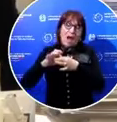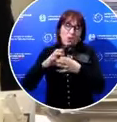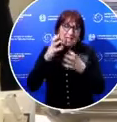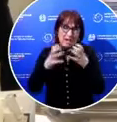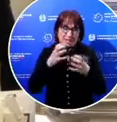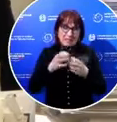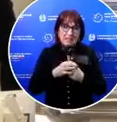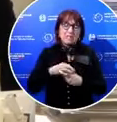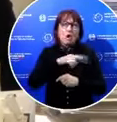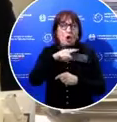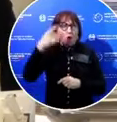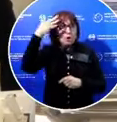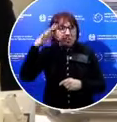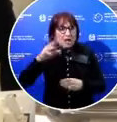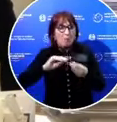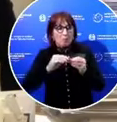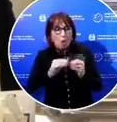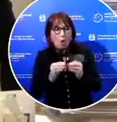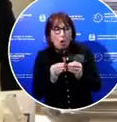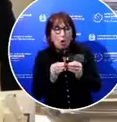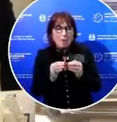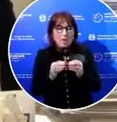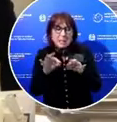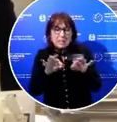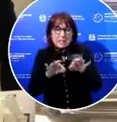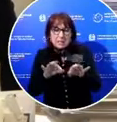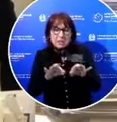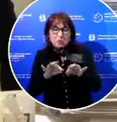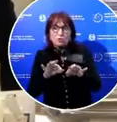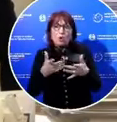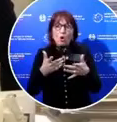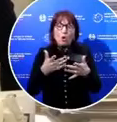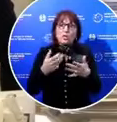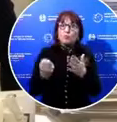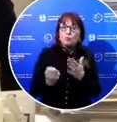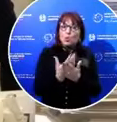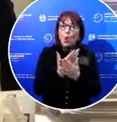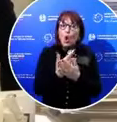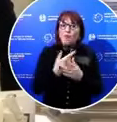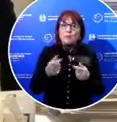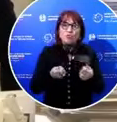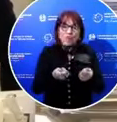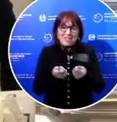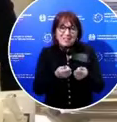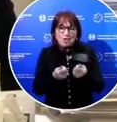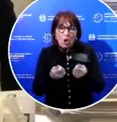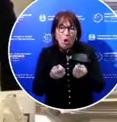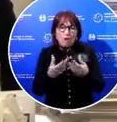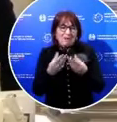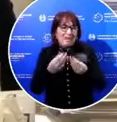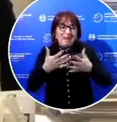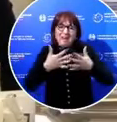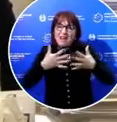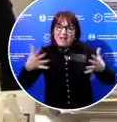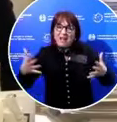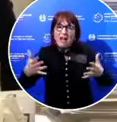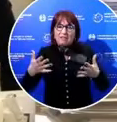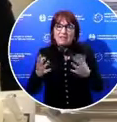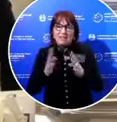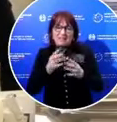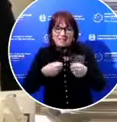saputo sviluppare schemi operativi innovativi sia nella gestione dei grandi traffici sia nelle